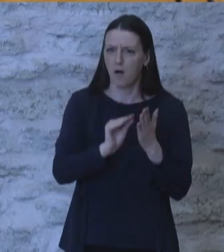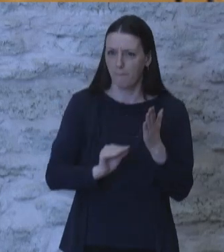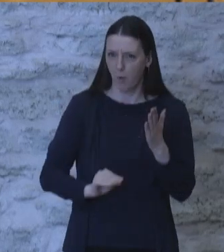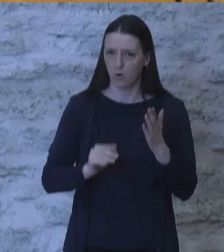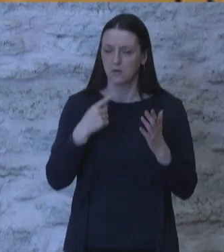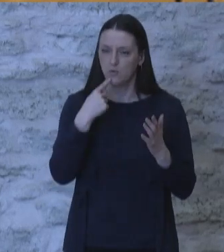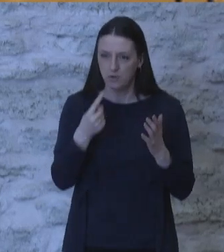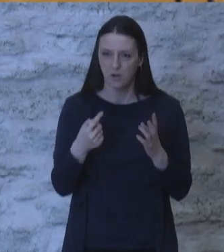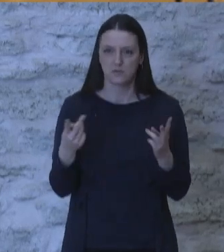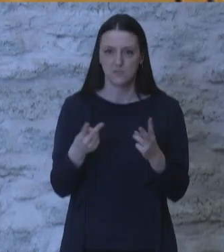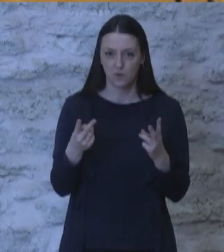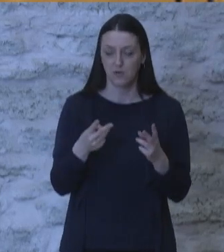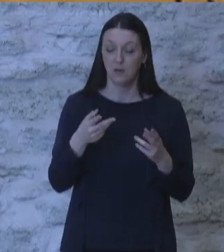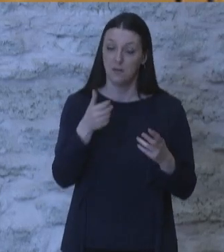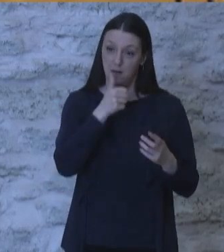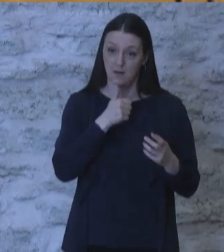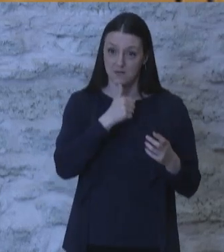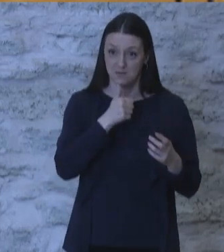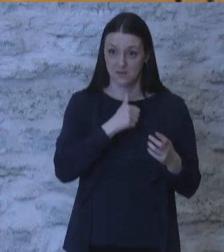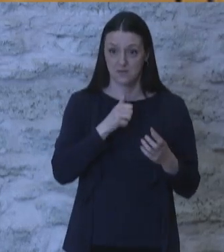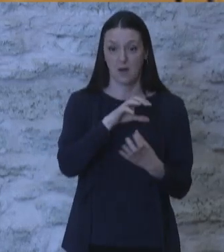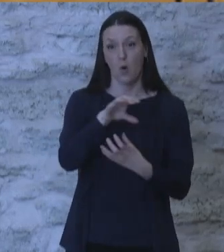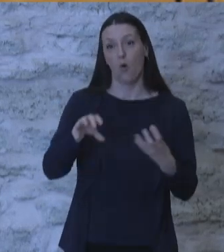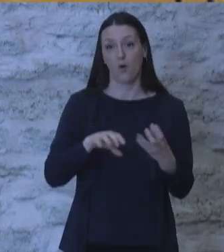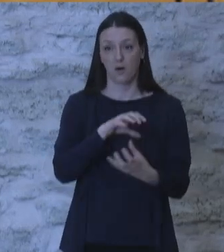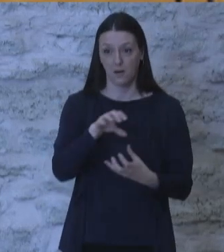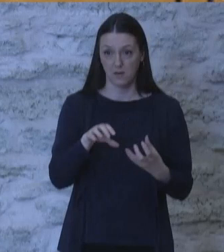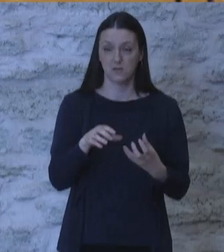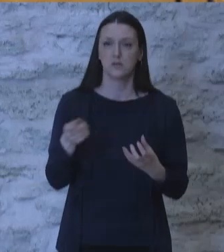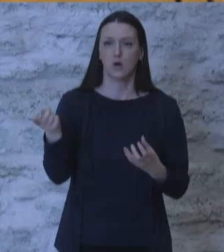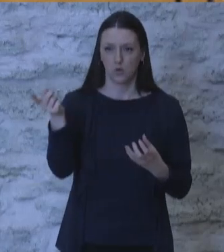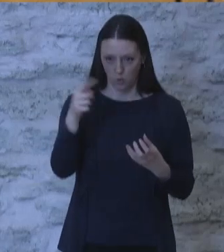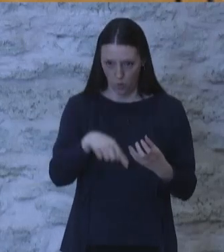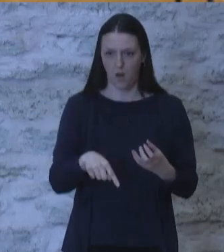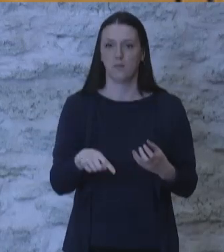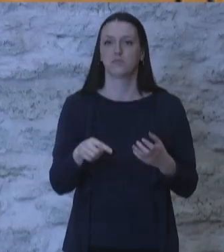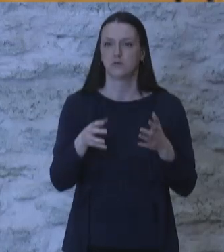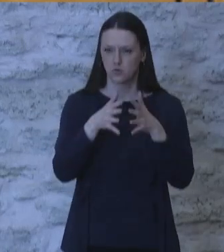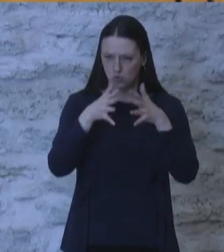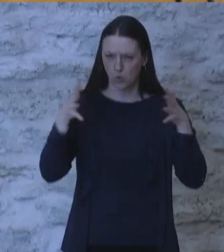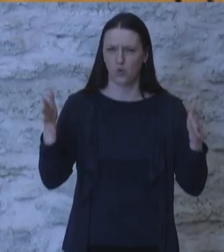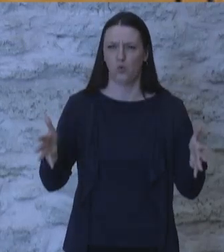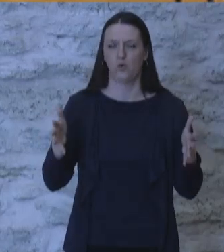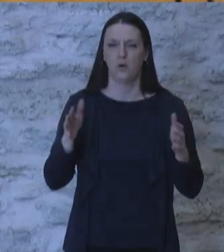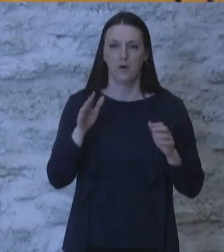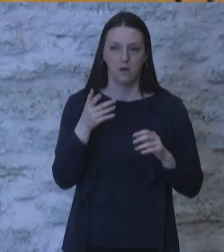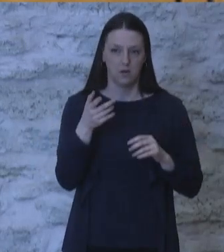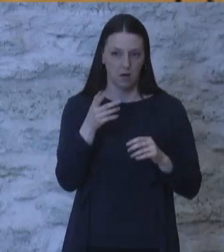prognoosis, et Eestis konkreetne kriis tuleb väga suur ja väga paljud